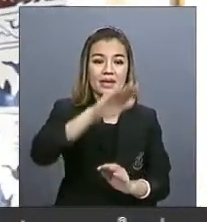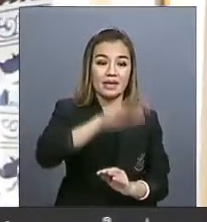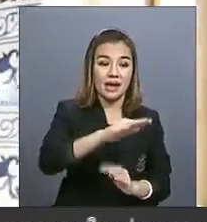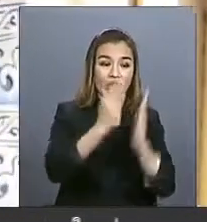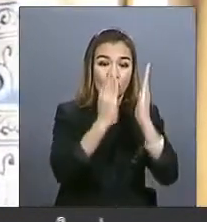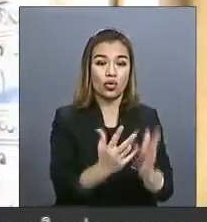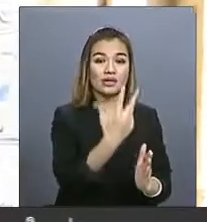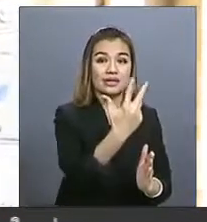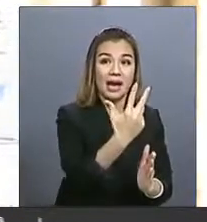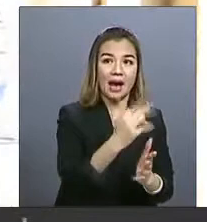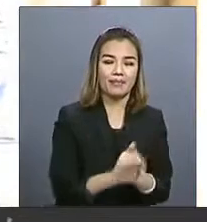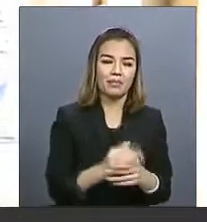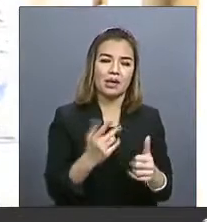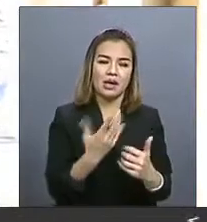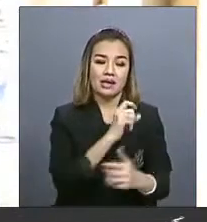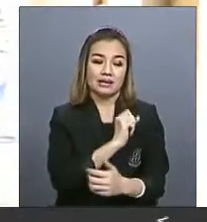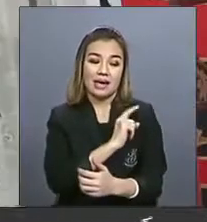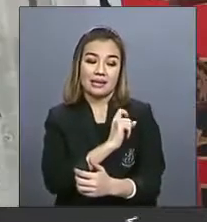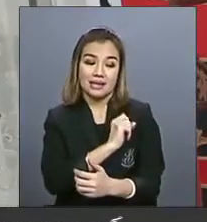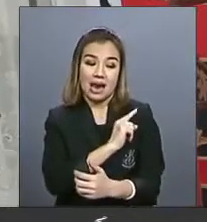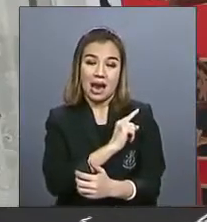น2เชื้อชาติ1ศาสนา